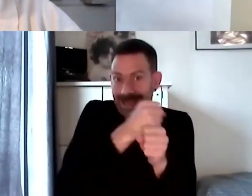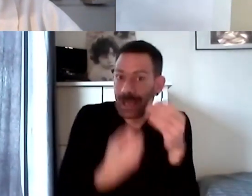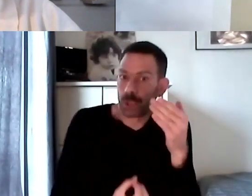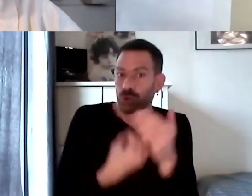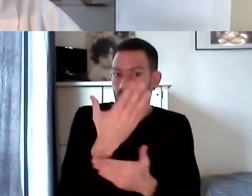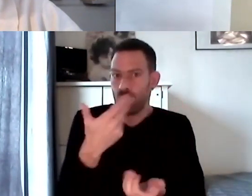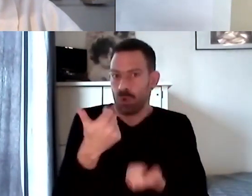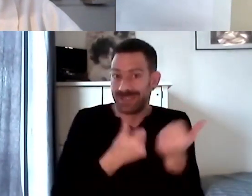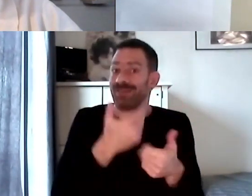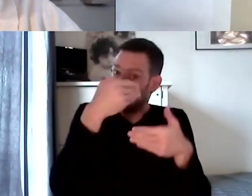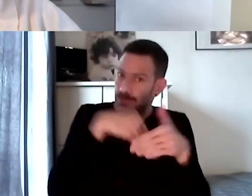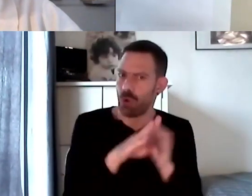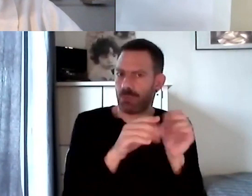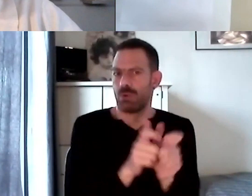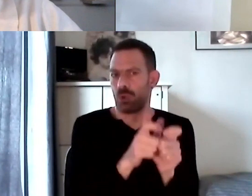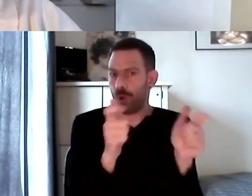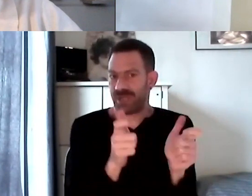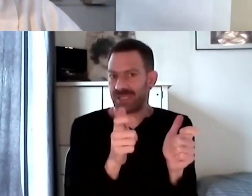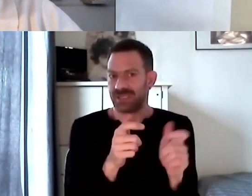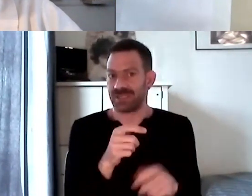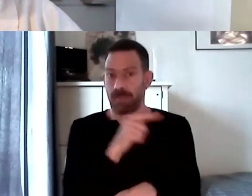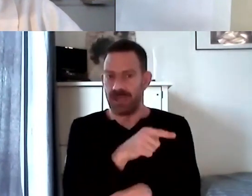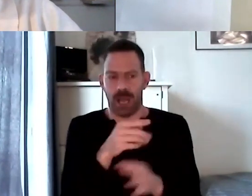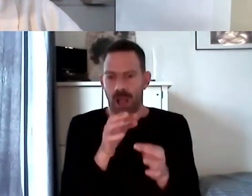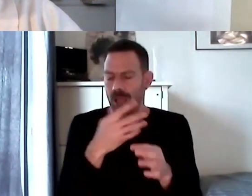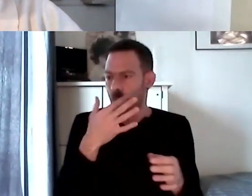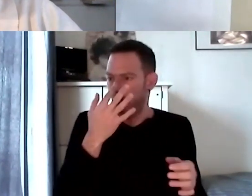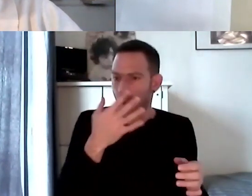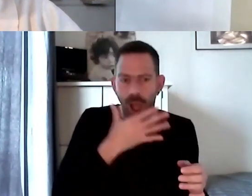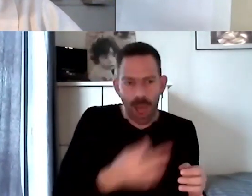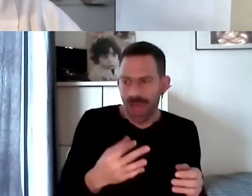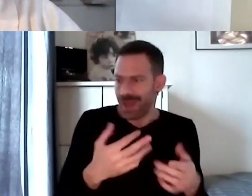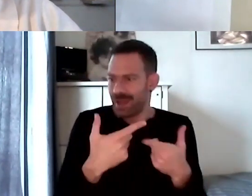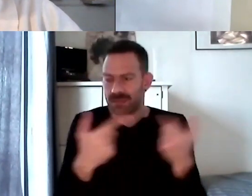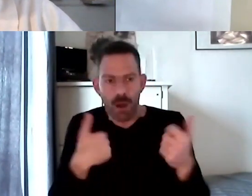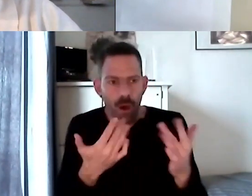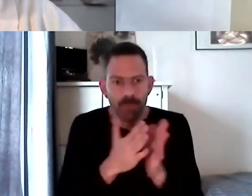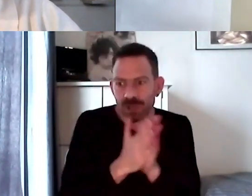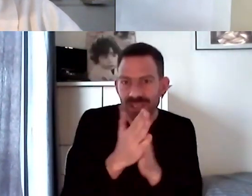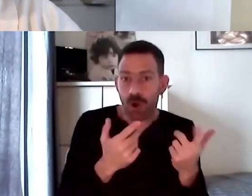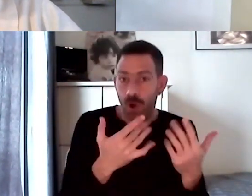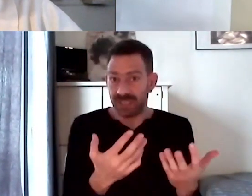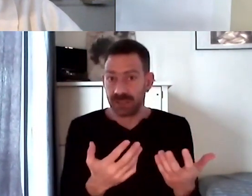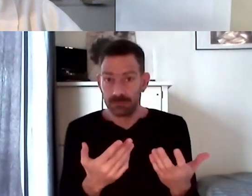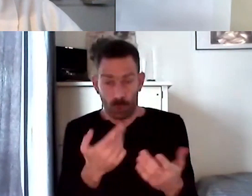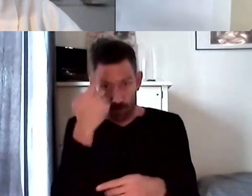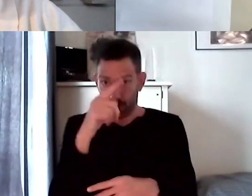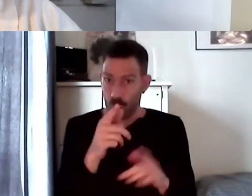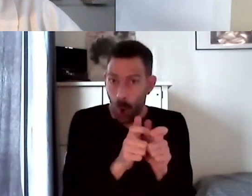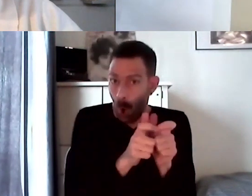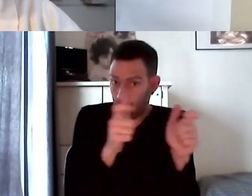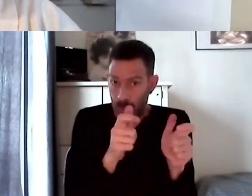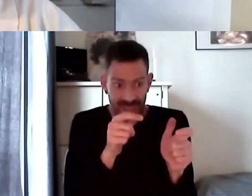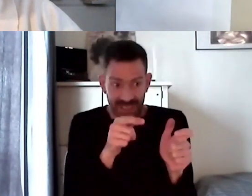au bilan de compétences dans lequel elle s'est sentie très à l'aise. Et donc, en fait, aussi pour les TPE, les bilans de compétences peuvent avoir un